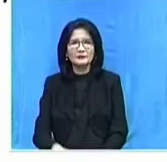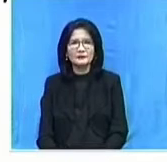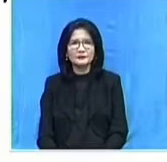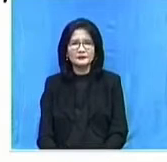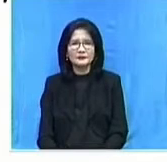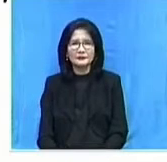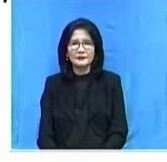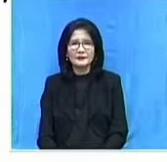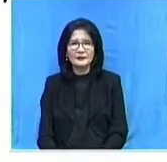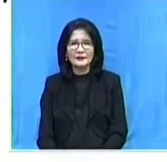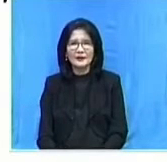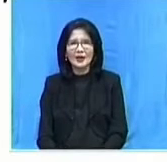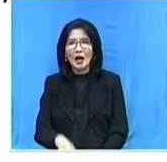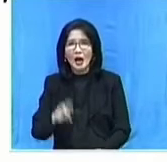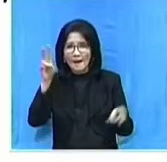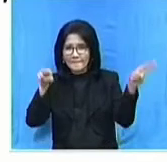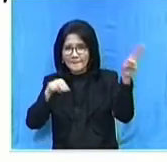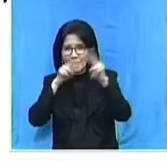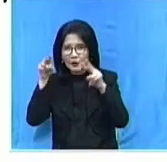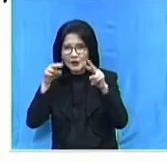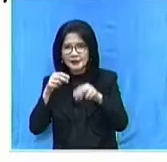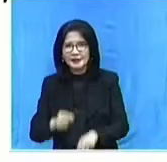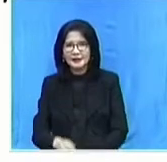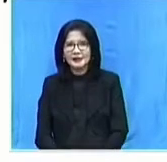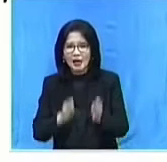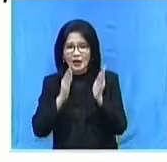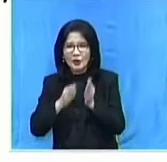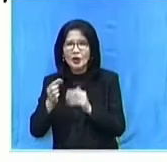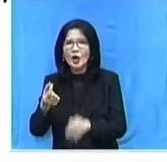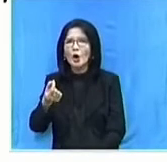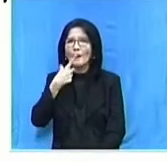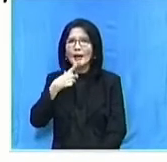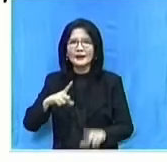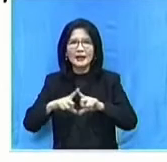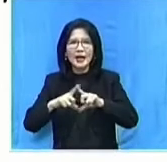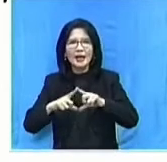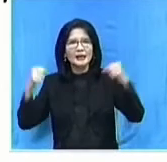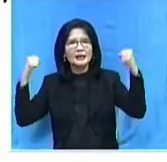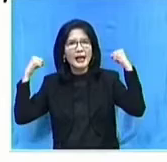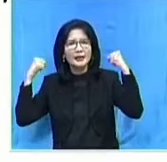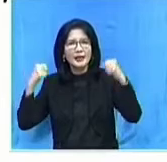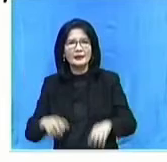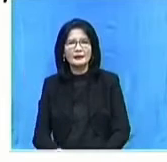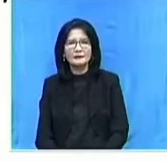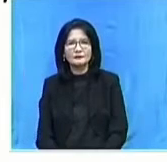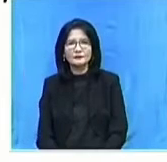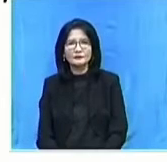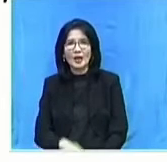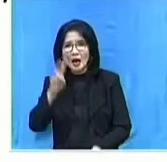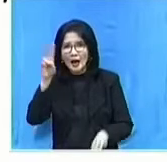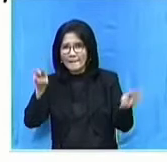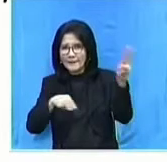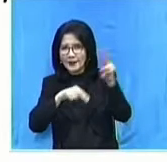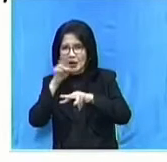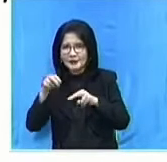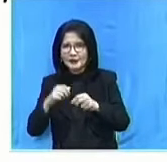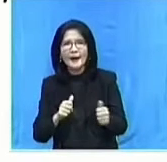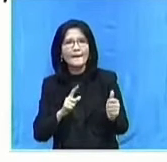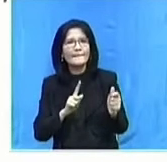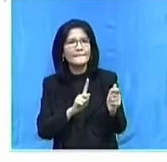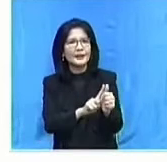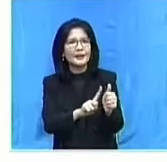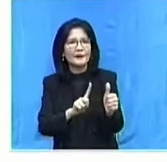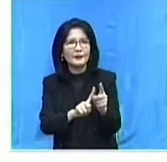i7 pengawasan tata kelola obat dan tata kelola alat kesehatan 8 pengawasan dan pendampingan